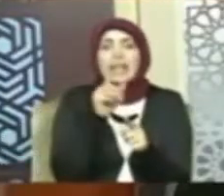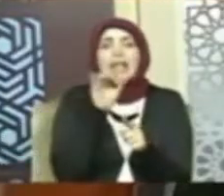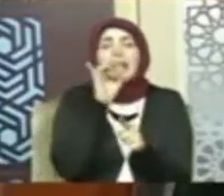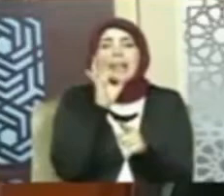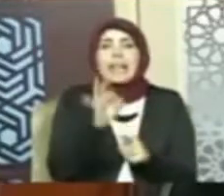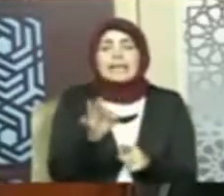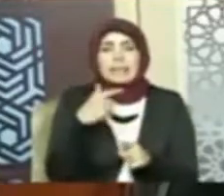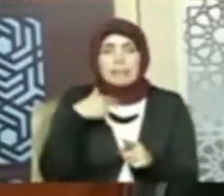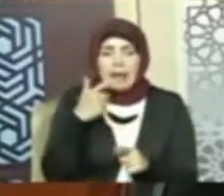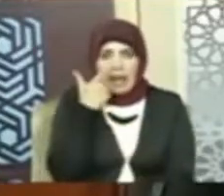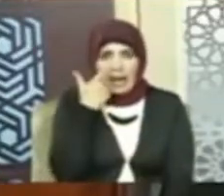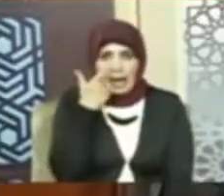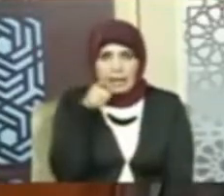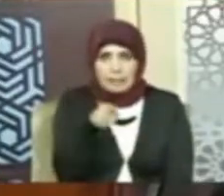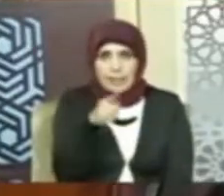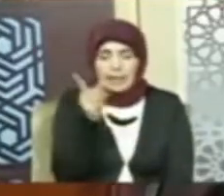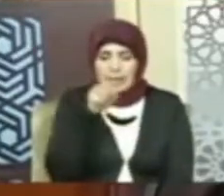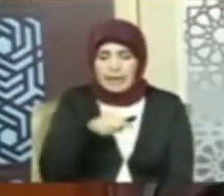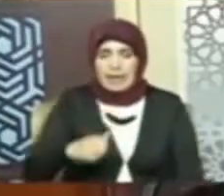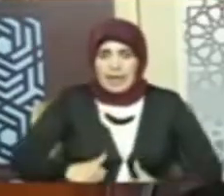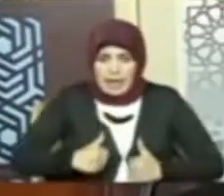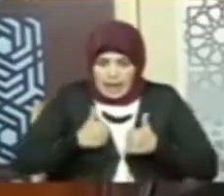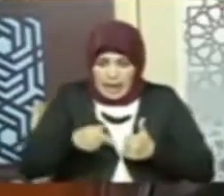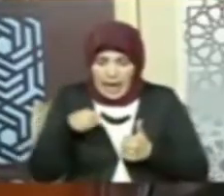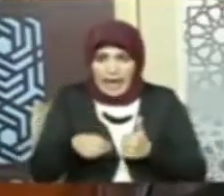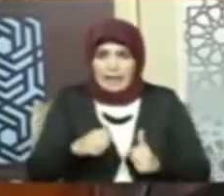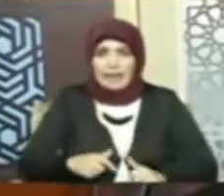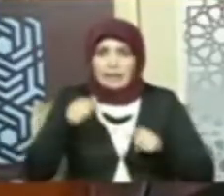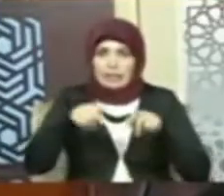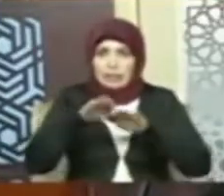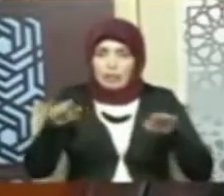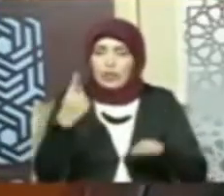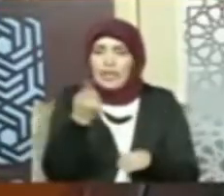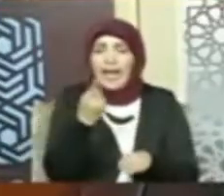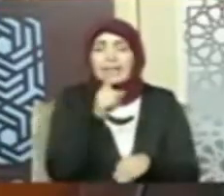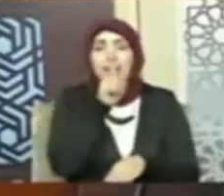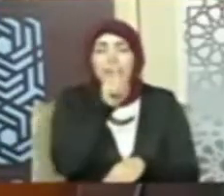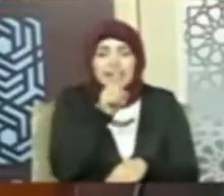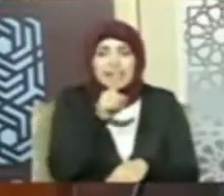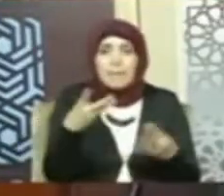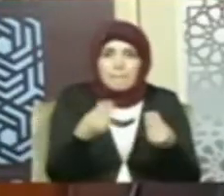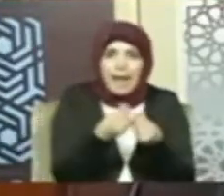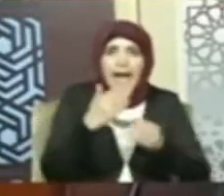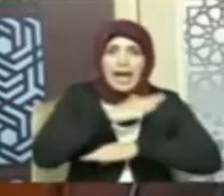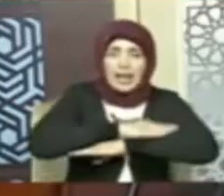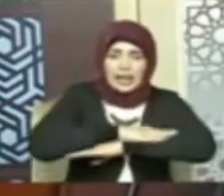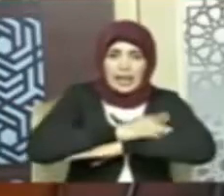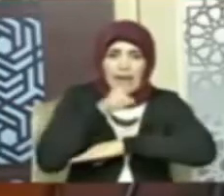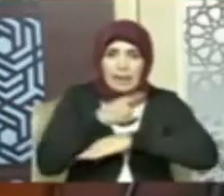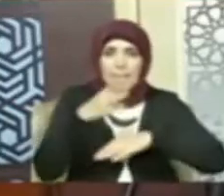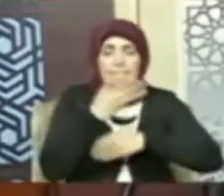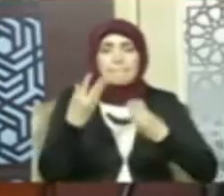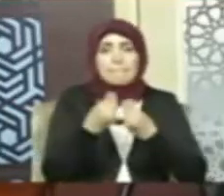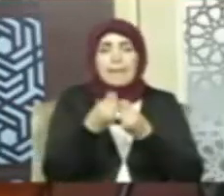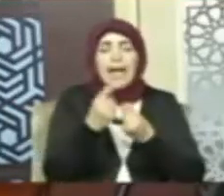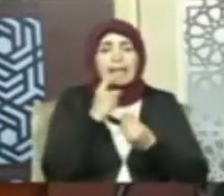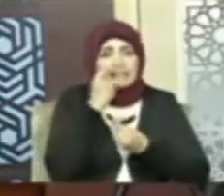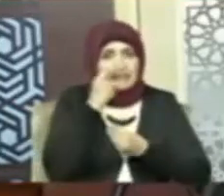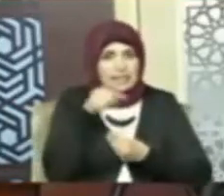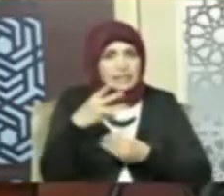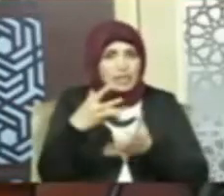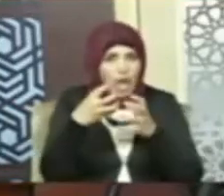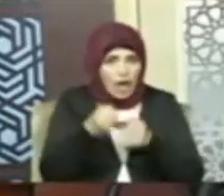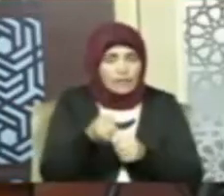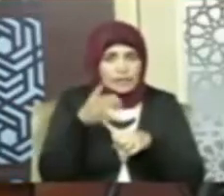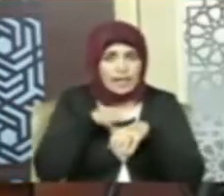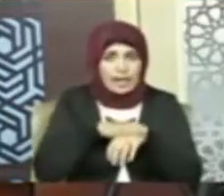نحن مطالبون أن نأخذ بأقصى الأسباب وأن نجتهد في الأسباب وأن نعمر الدنيا بالدين لا أن نطلقها